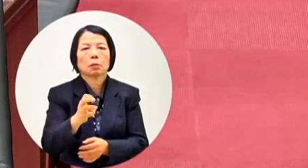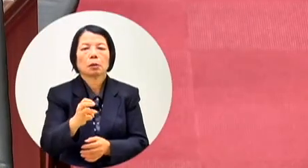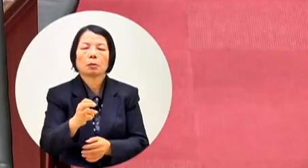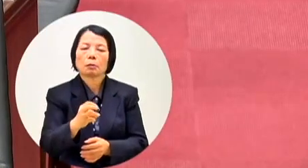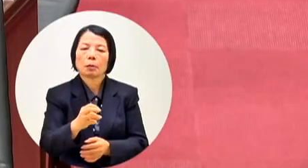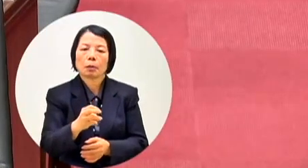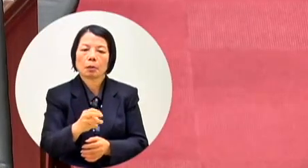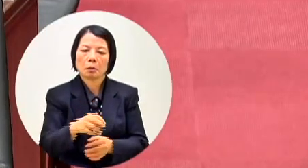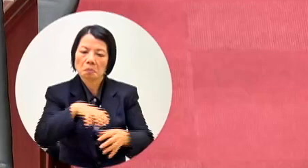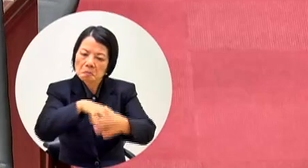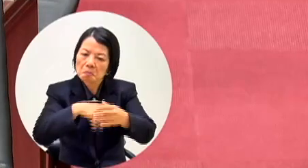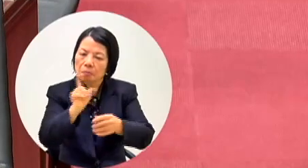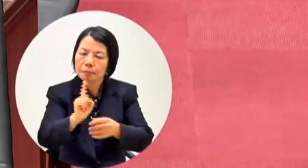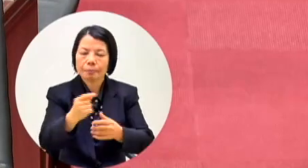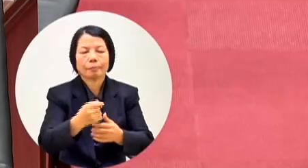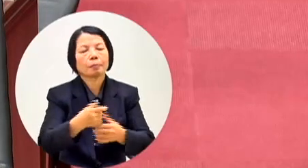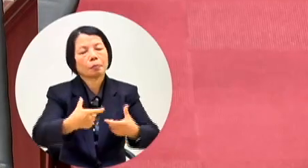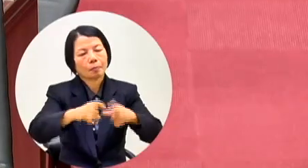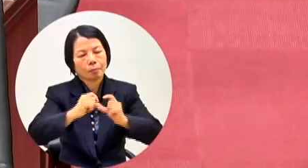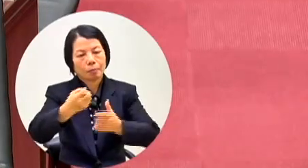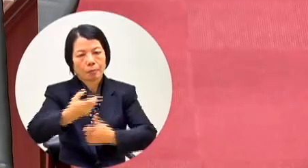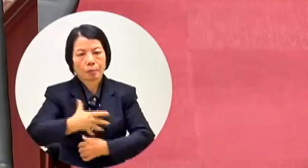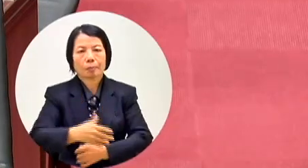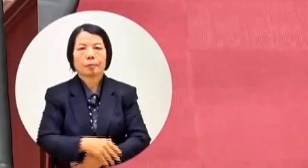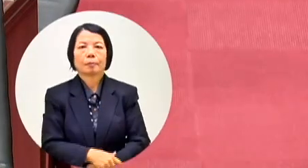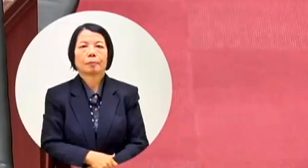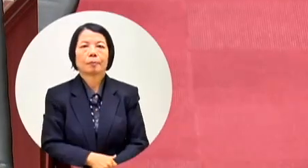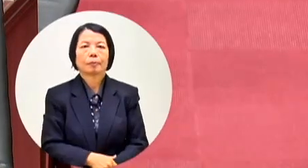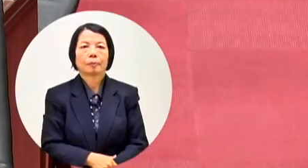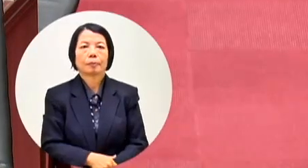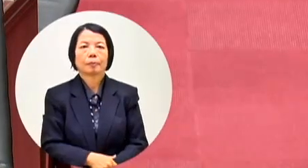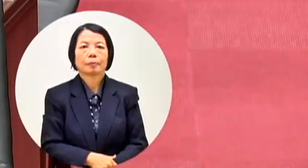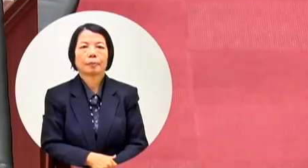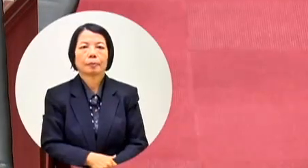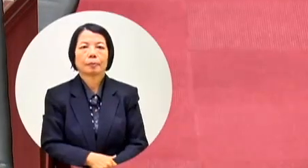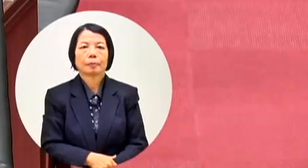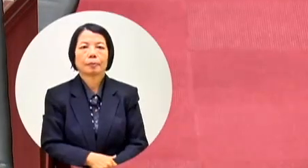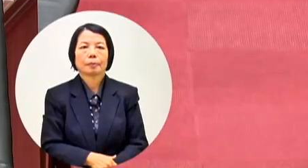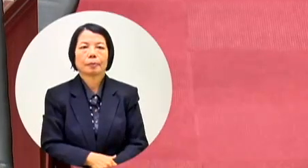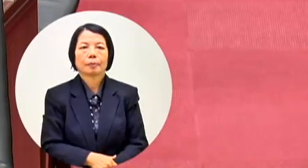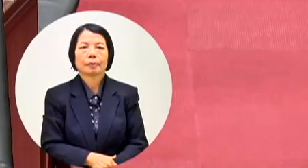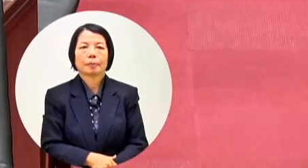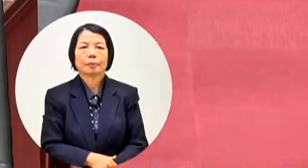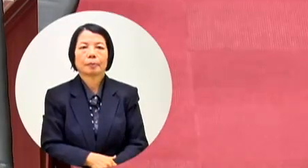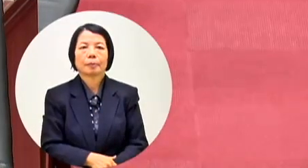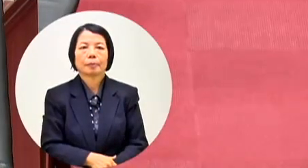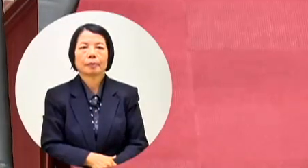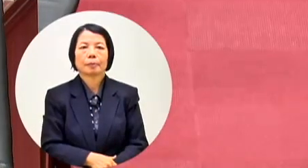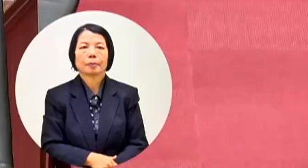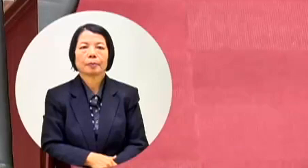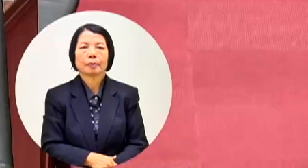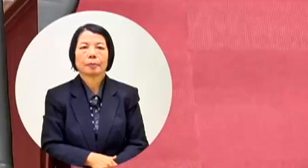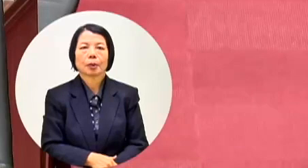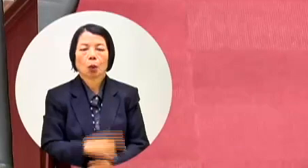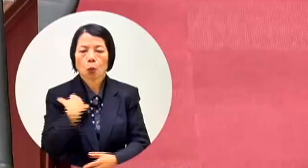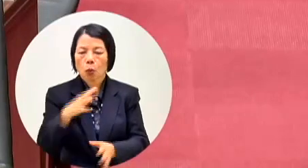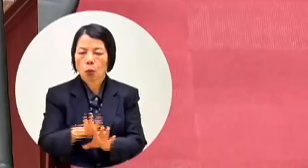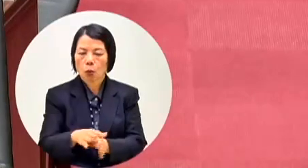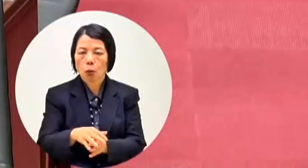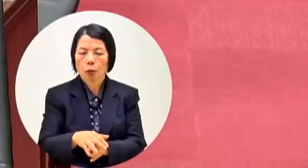我同意答复好不好？你前面还有8题咧，我同意答复好不好？ 好啊好啊。然后我跟农业局有调资料，去新